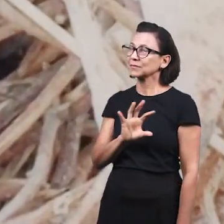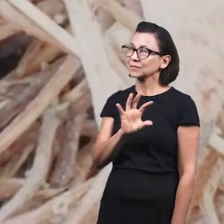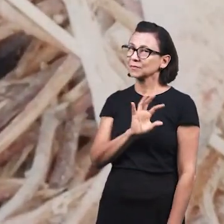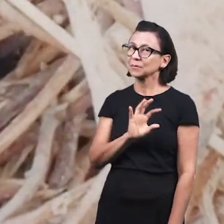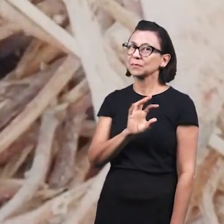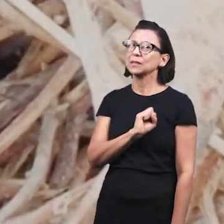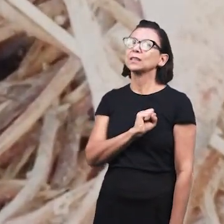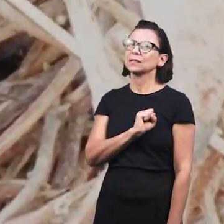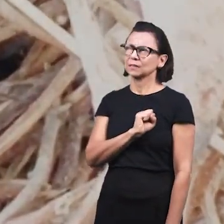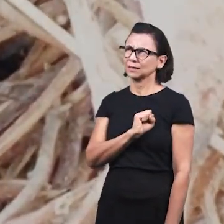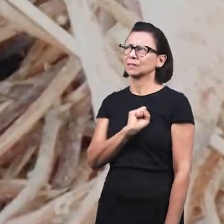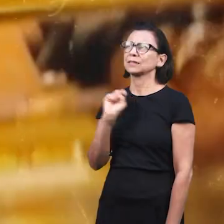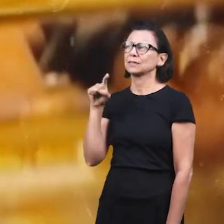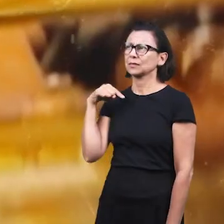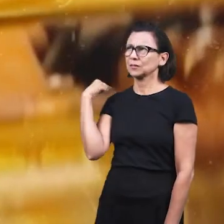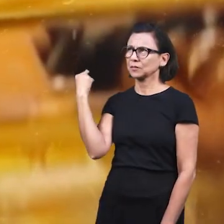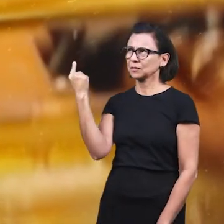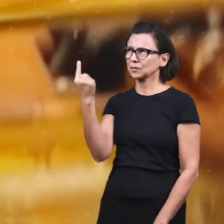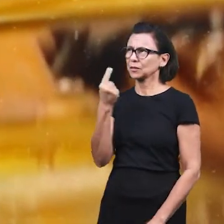любовью.